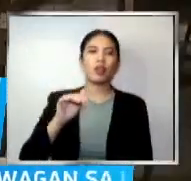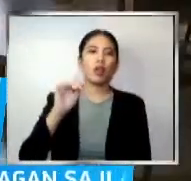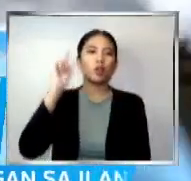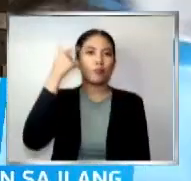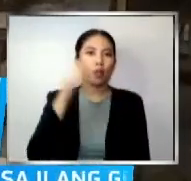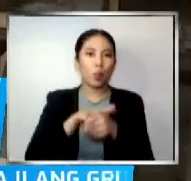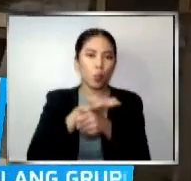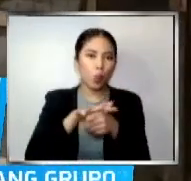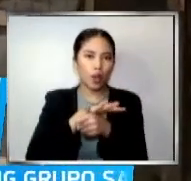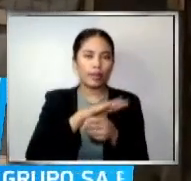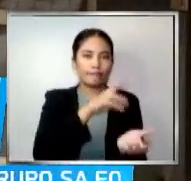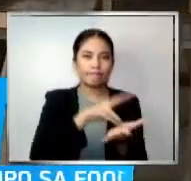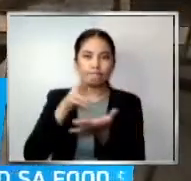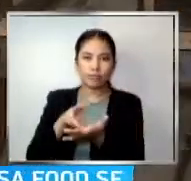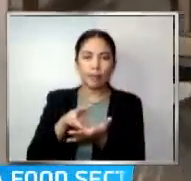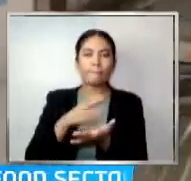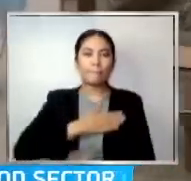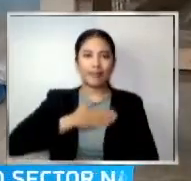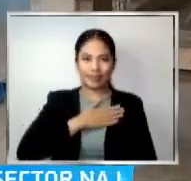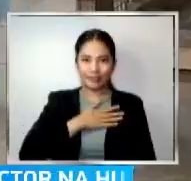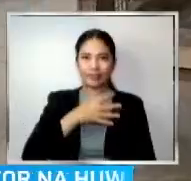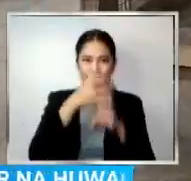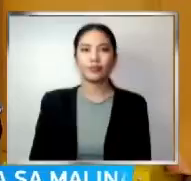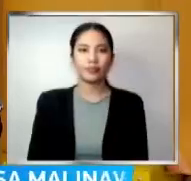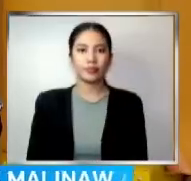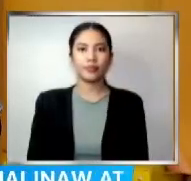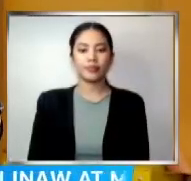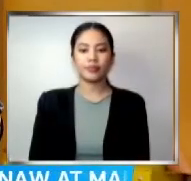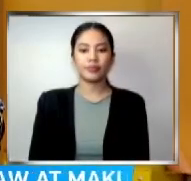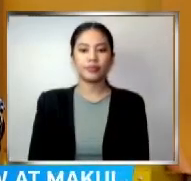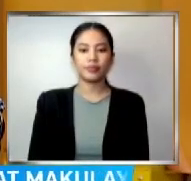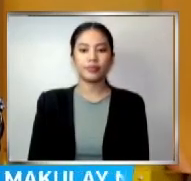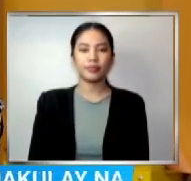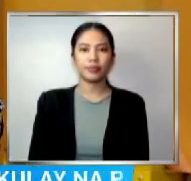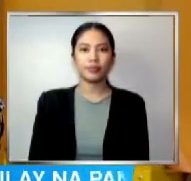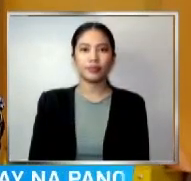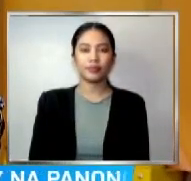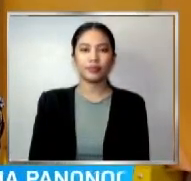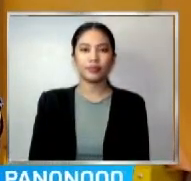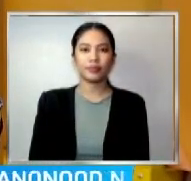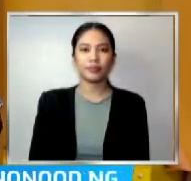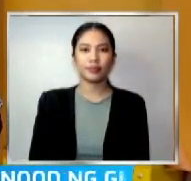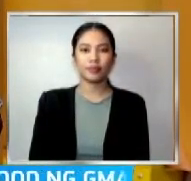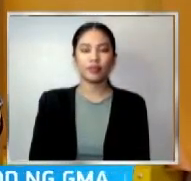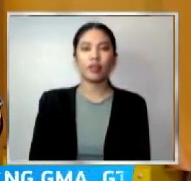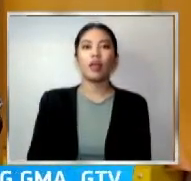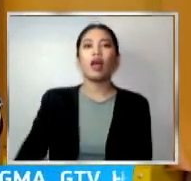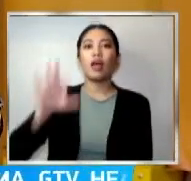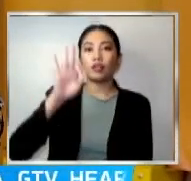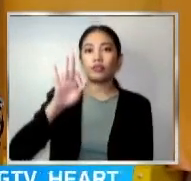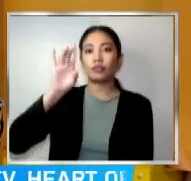mabuti. Marisol Abdurrahman, GMA News. At may tugon na nga po ang Food and Drug Administration naman kaugnay